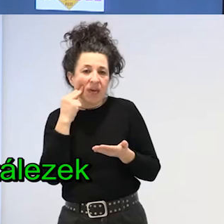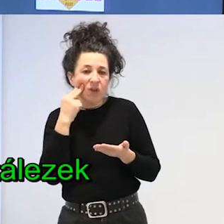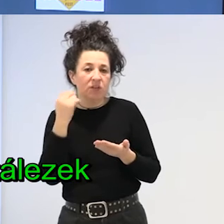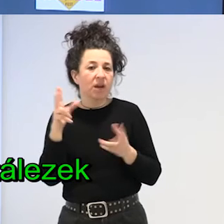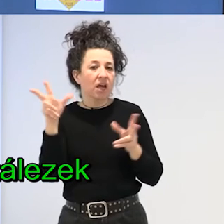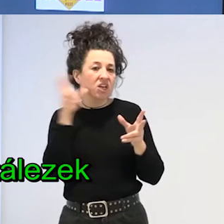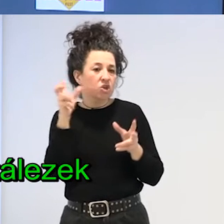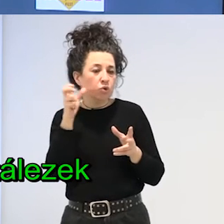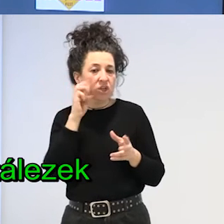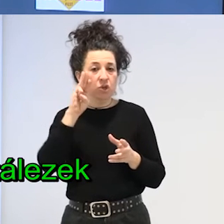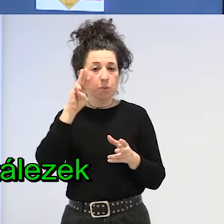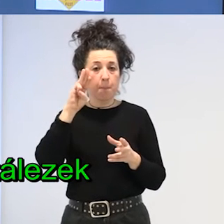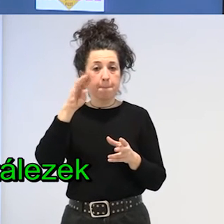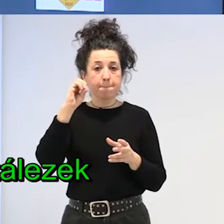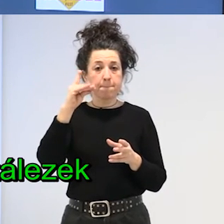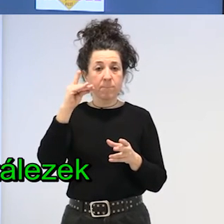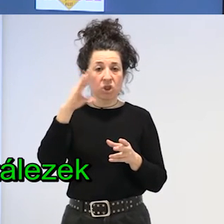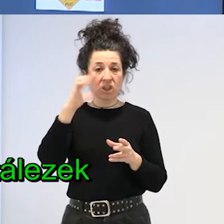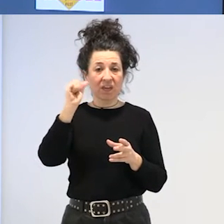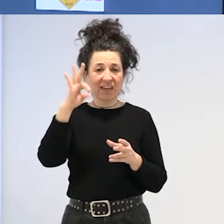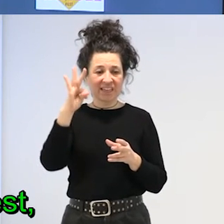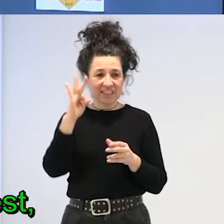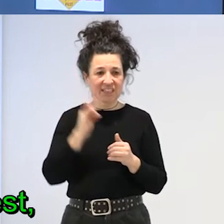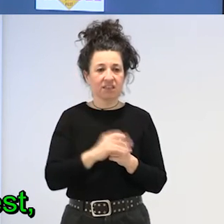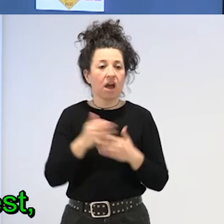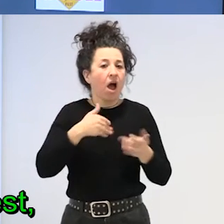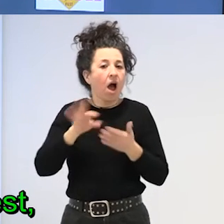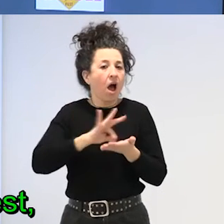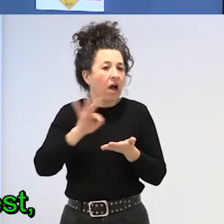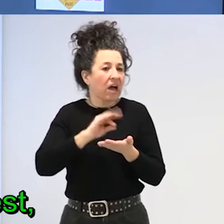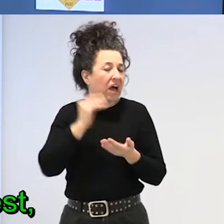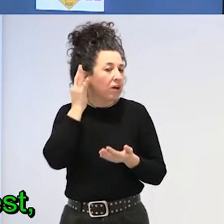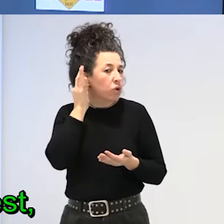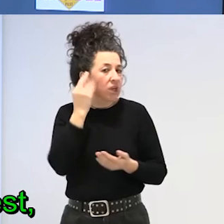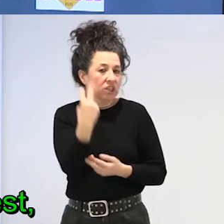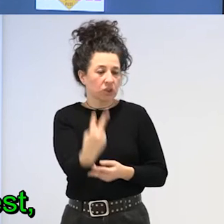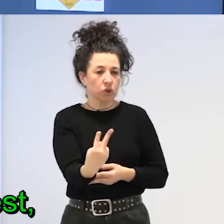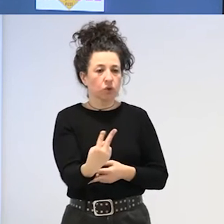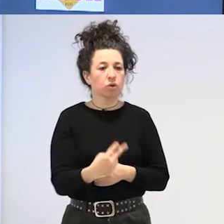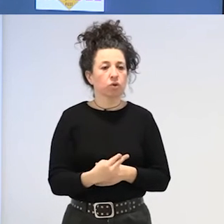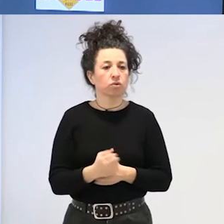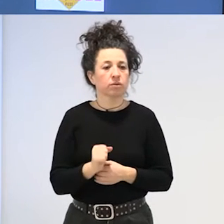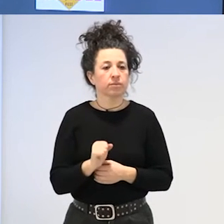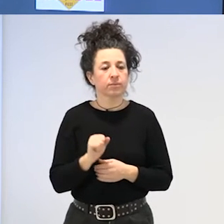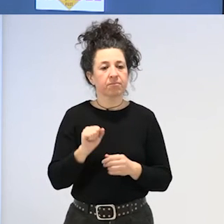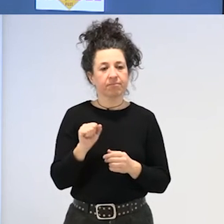eta Sofia Barker eta Maializ Gonzalezek egiten dute, eta azkenengoa da Ansible Fest